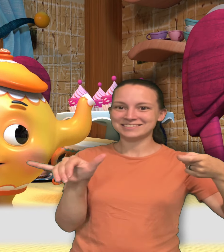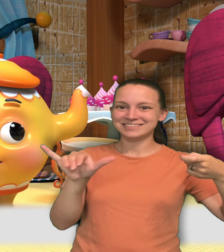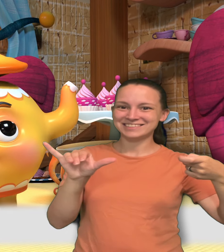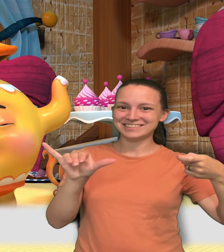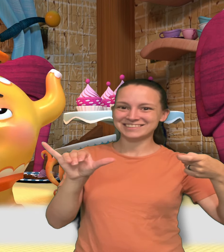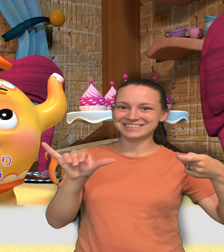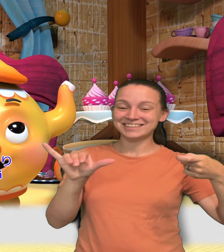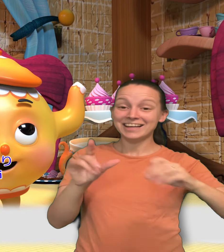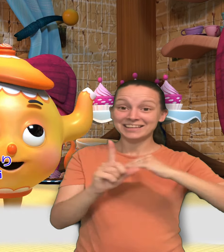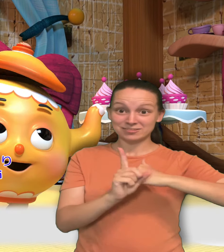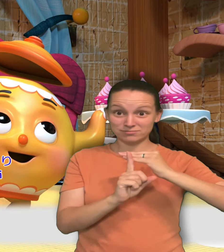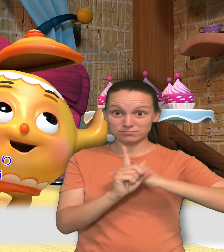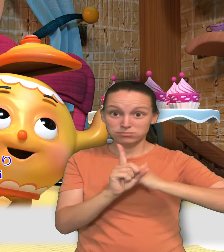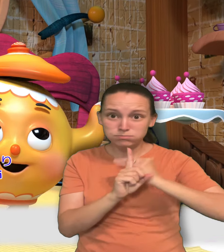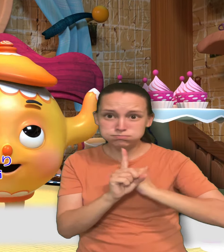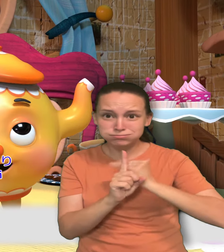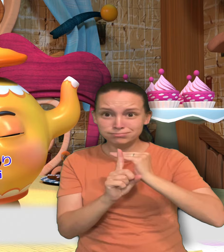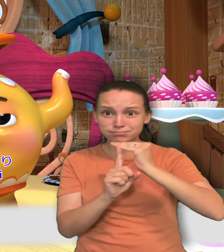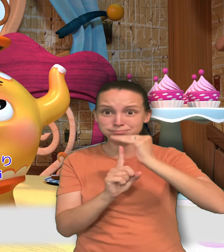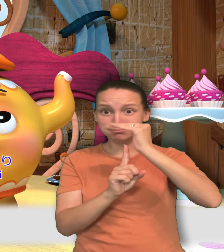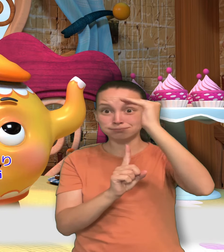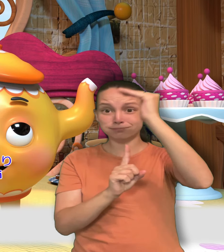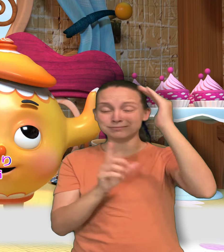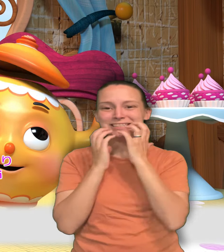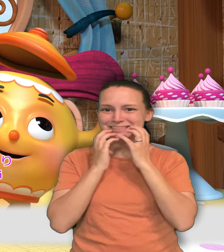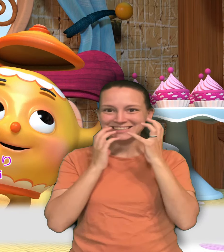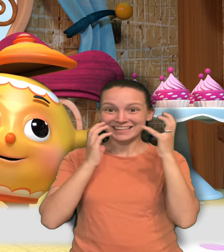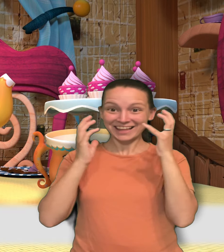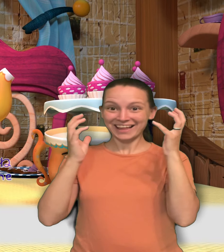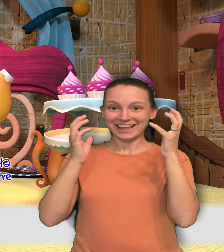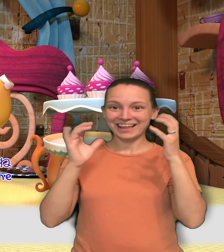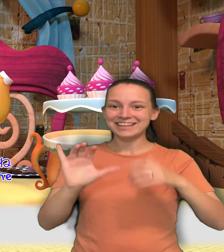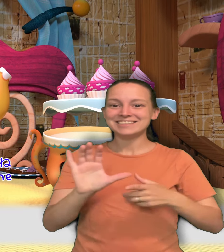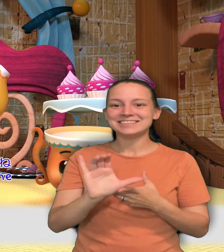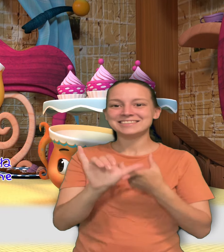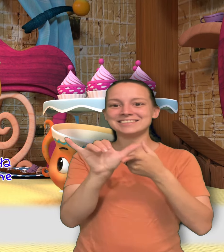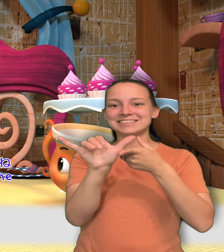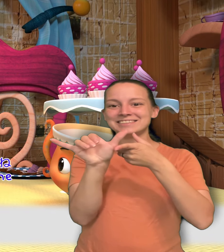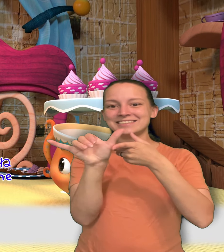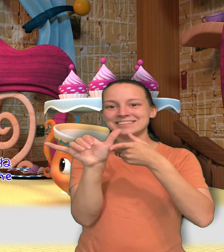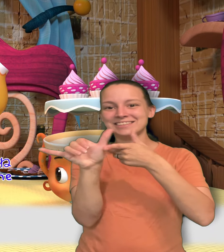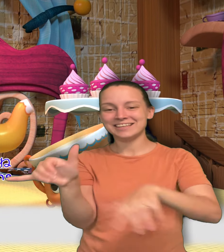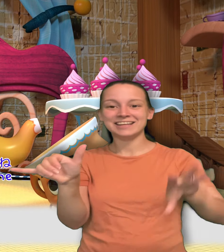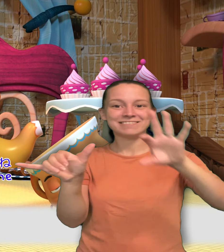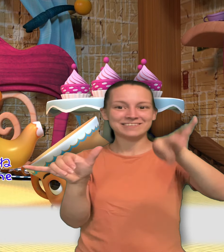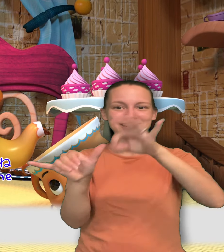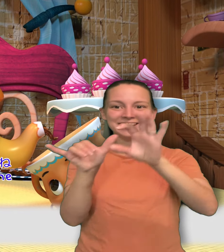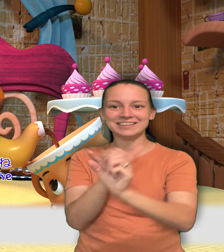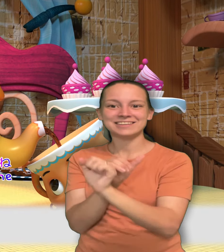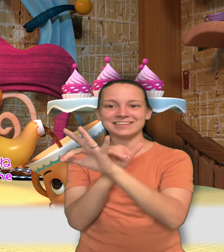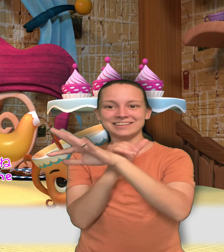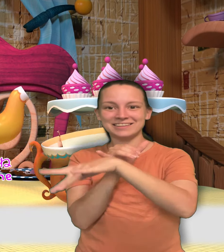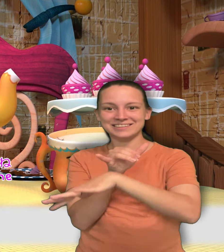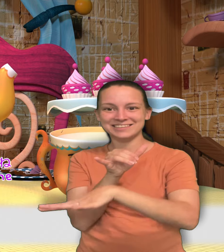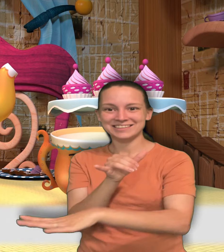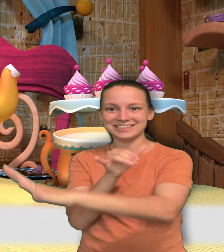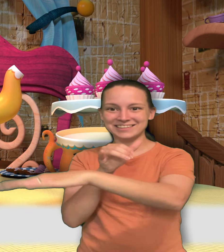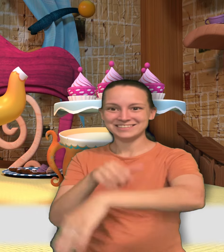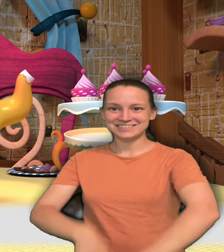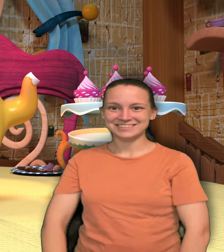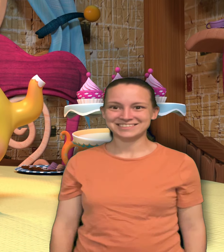口蒸気が出てきて出来上がり僕を傾くそい